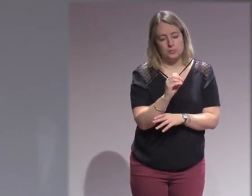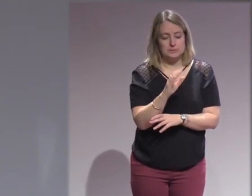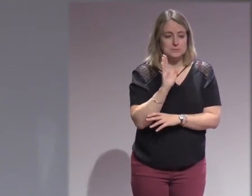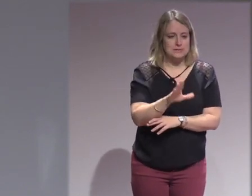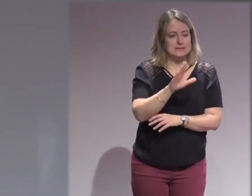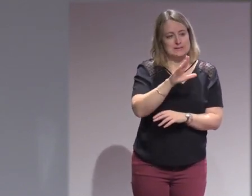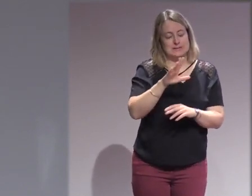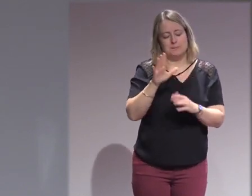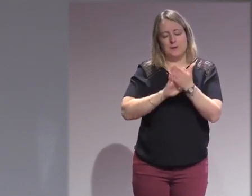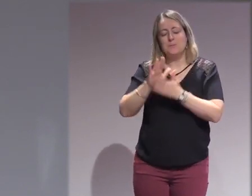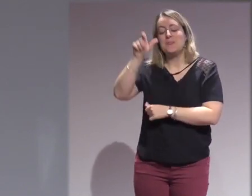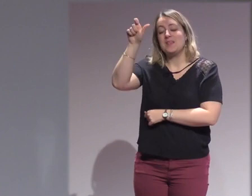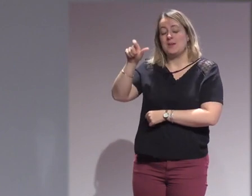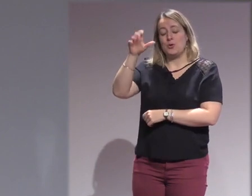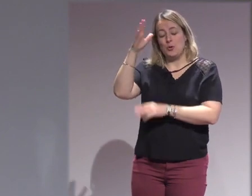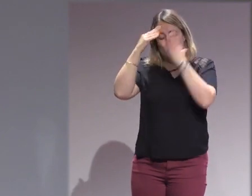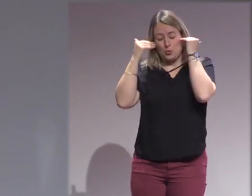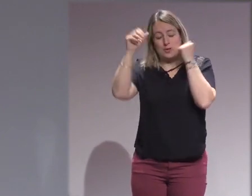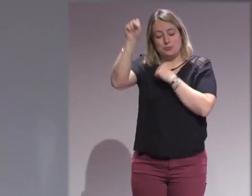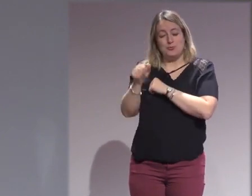internationale à la Corée du Sud. Ouais.